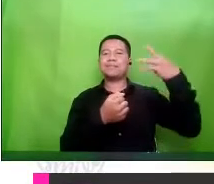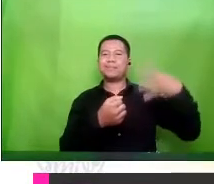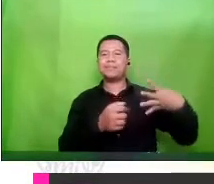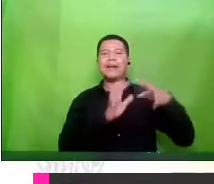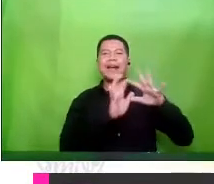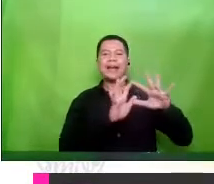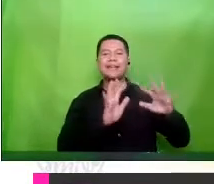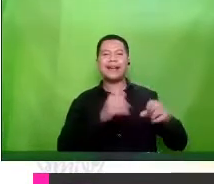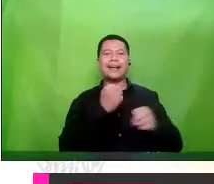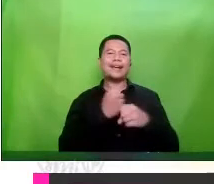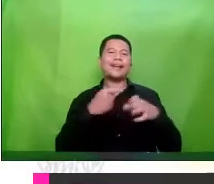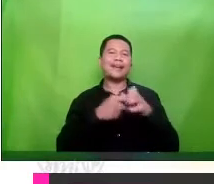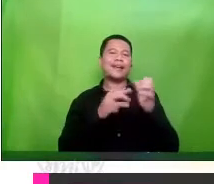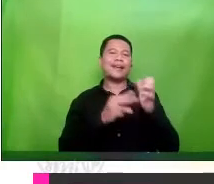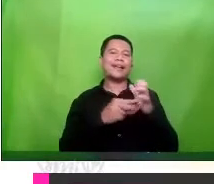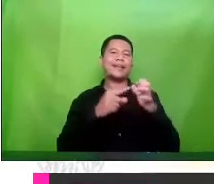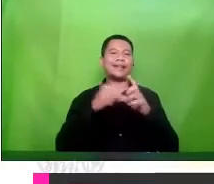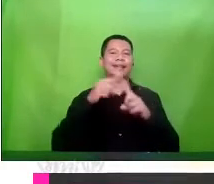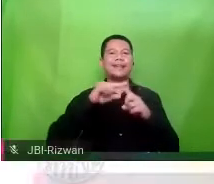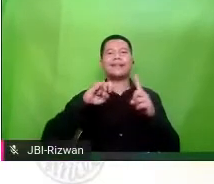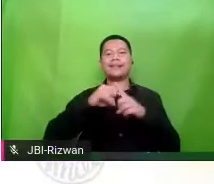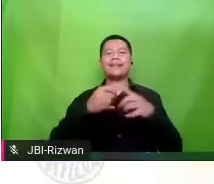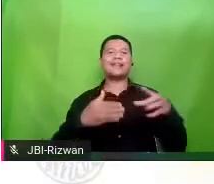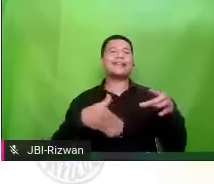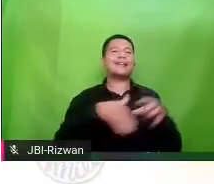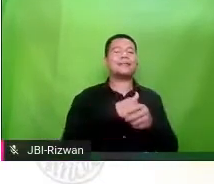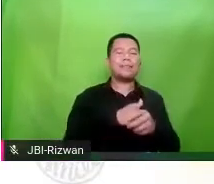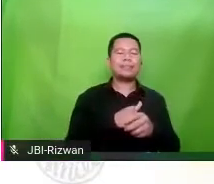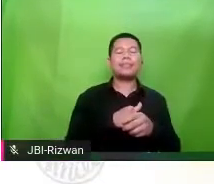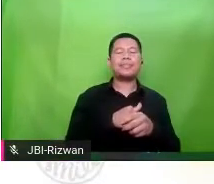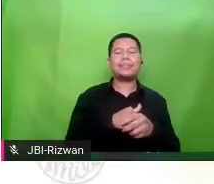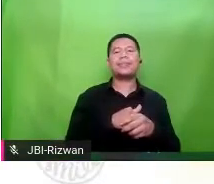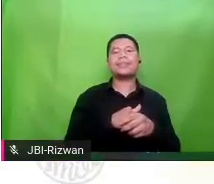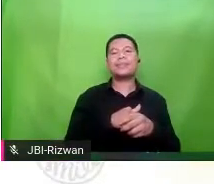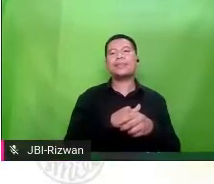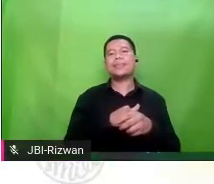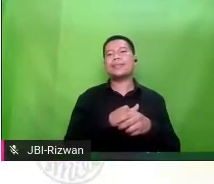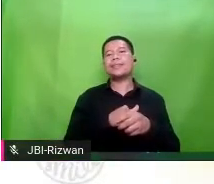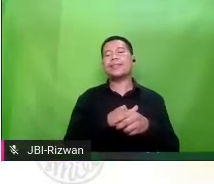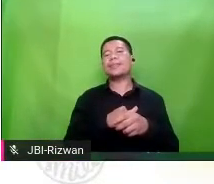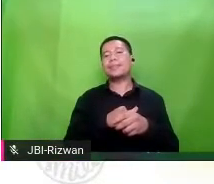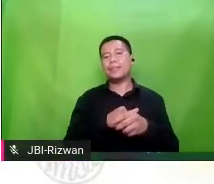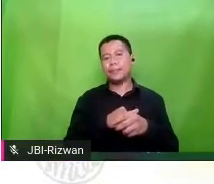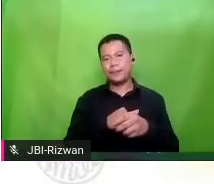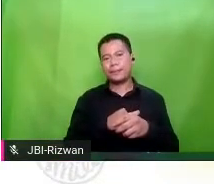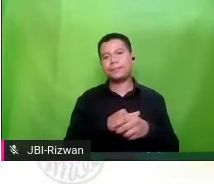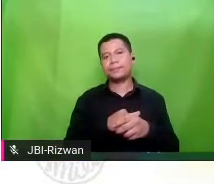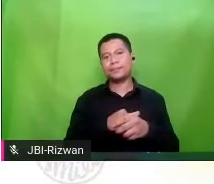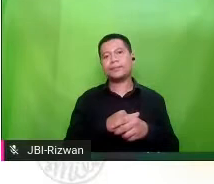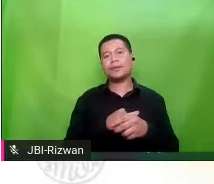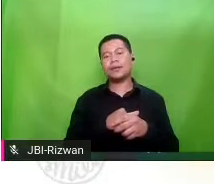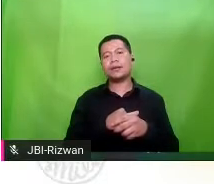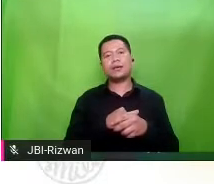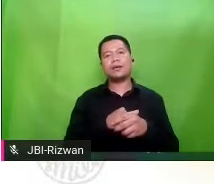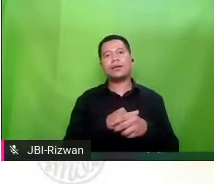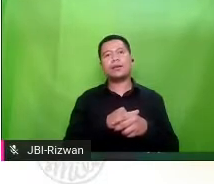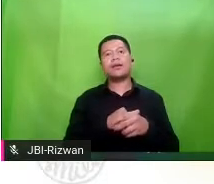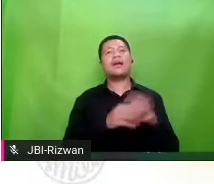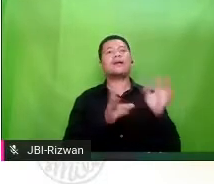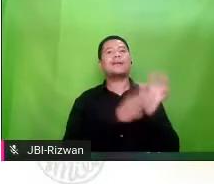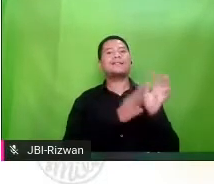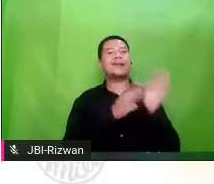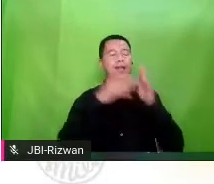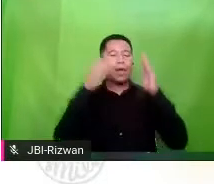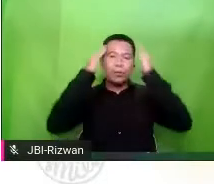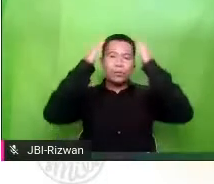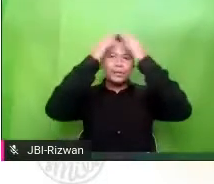genetik yang ikut terlibat di dalam menimbulkan kompleksitas gejala pada kasus autisme ini ya. Kita